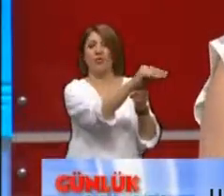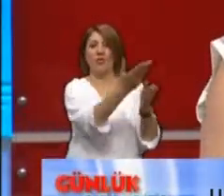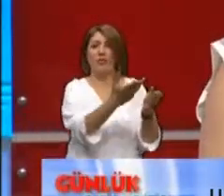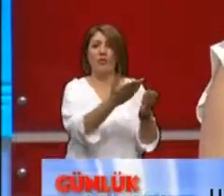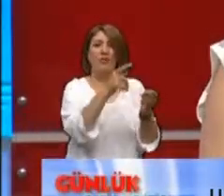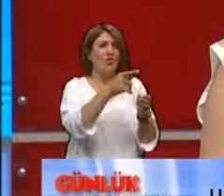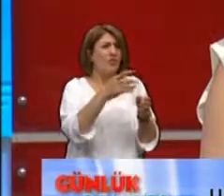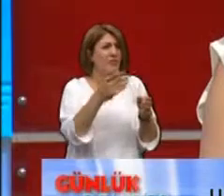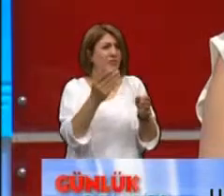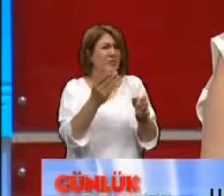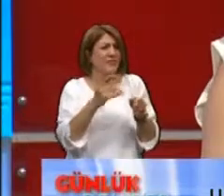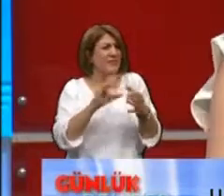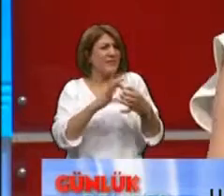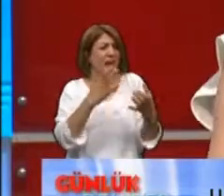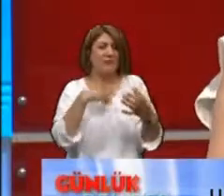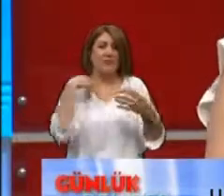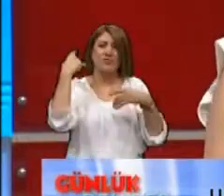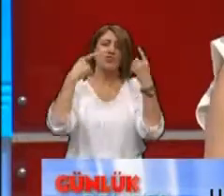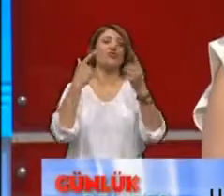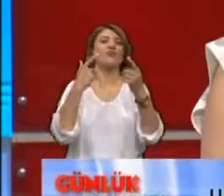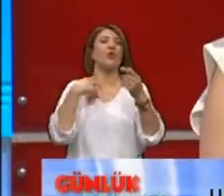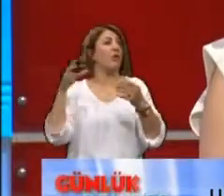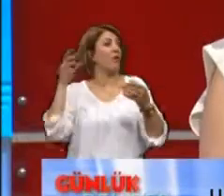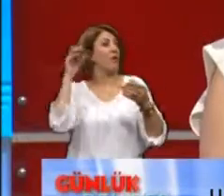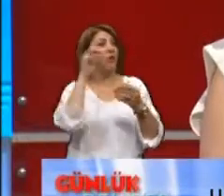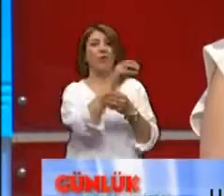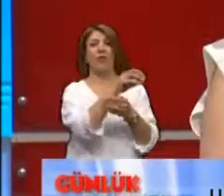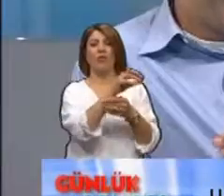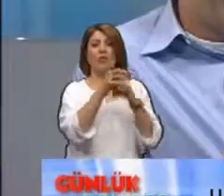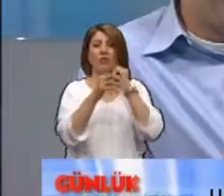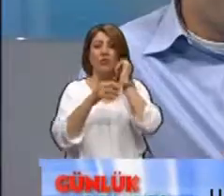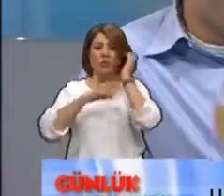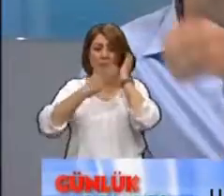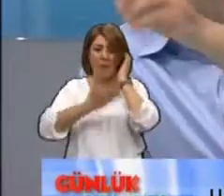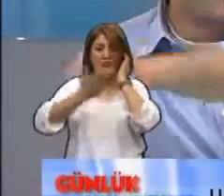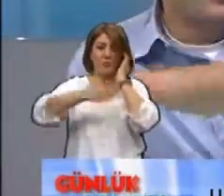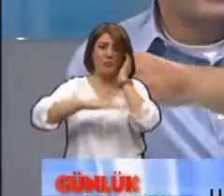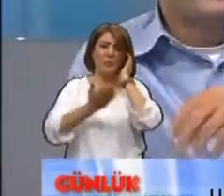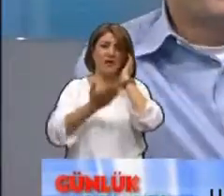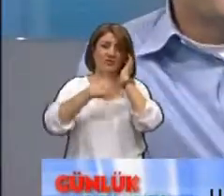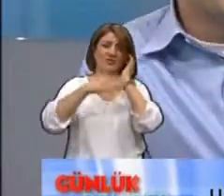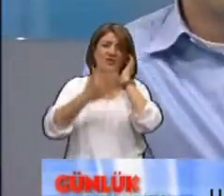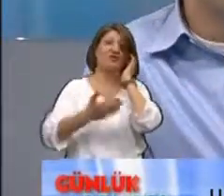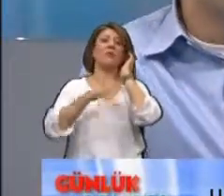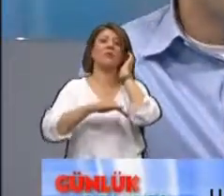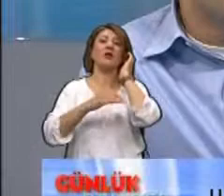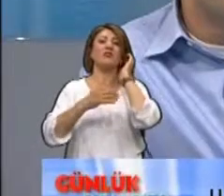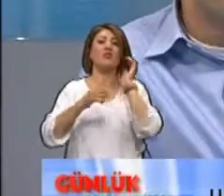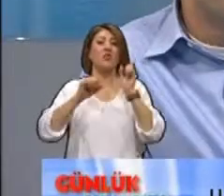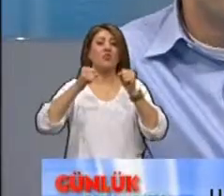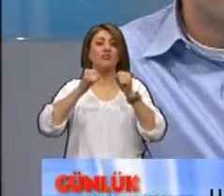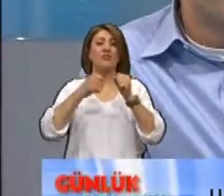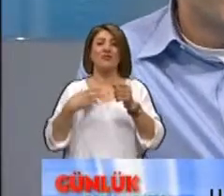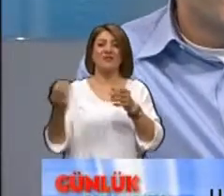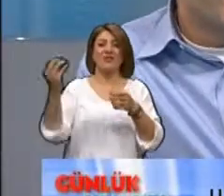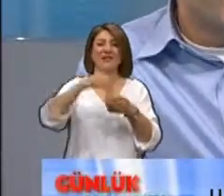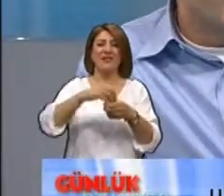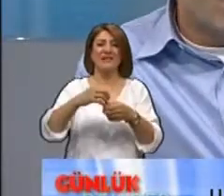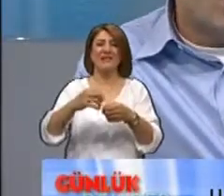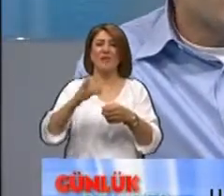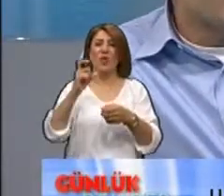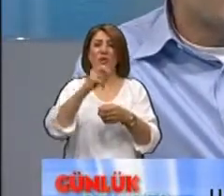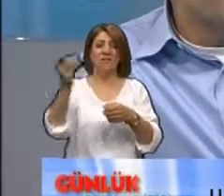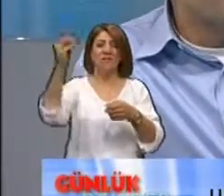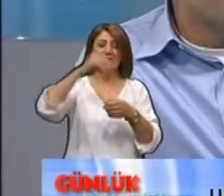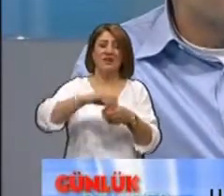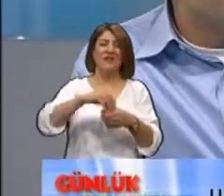Buzdolabına koyuyor, bu neyin nesidir evet demezse böyle olur işte. Evet, düşünsene parçalayıp parçalayıp kolanın içine, içkinin içine atıyordur yani kadın. Peki